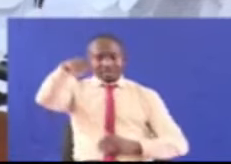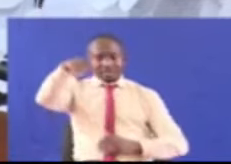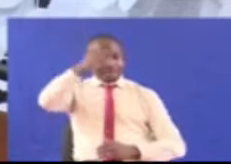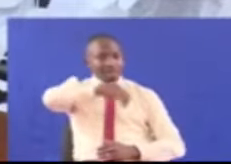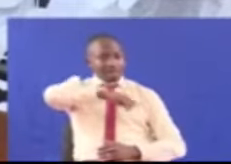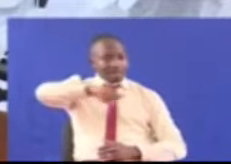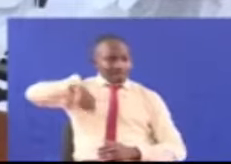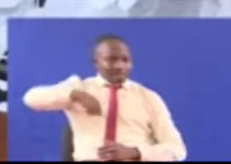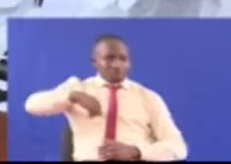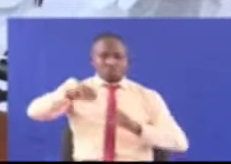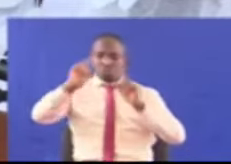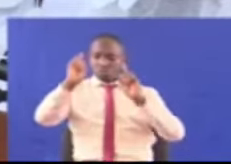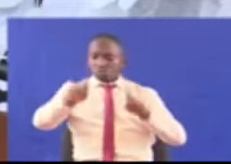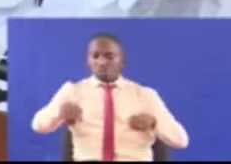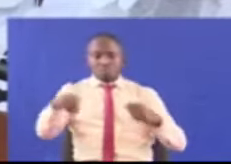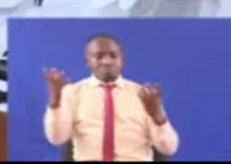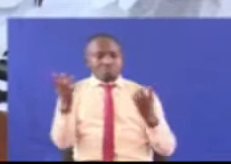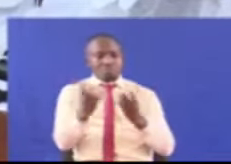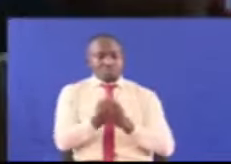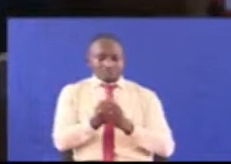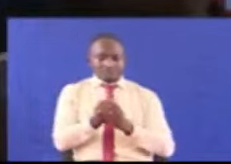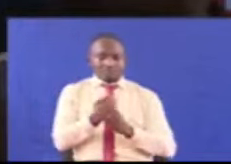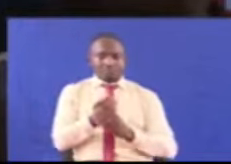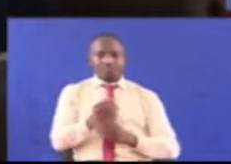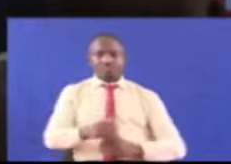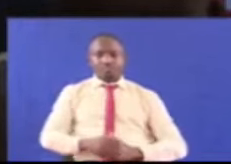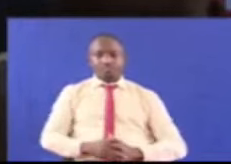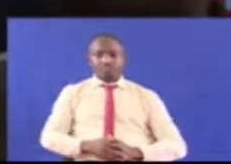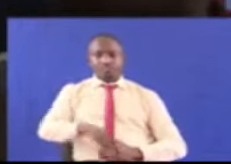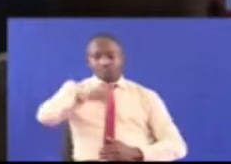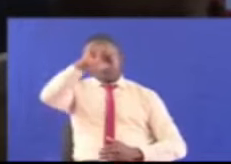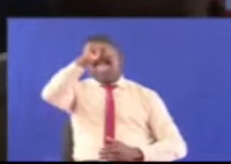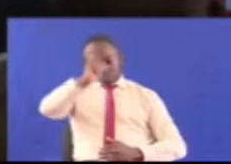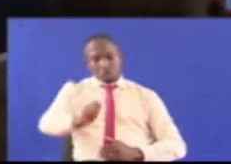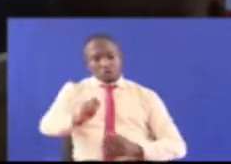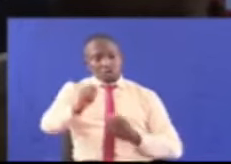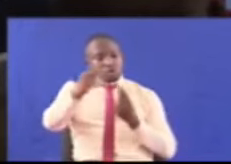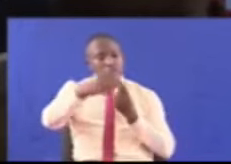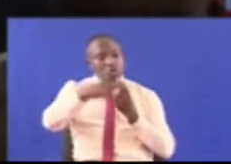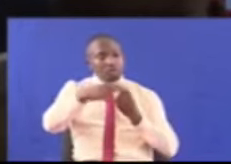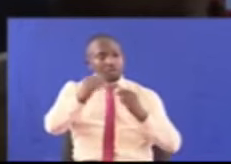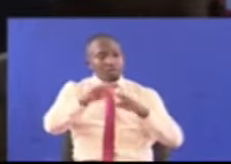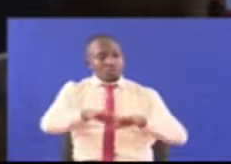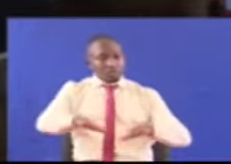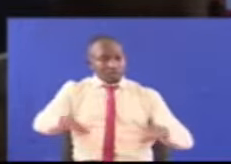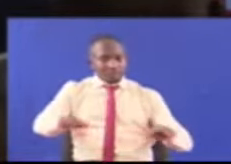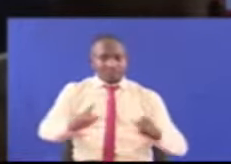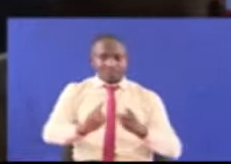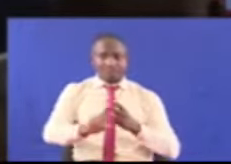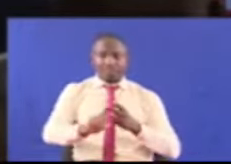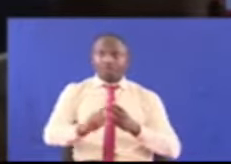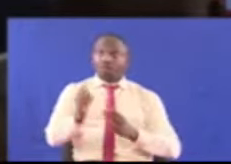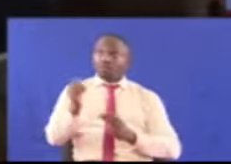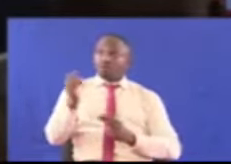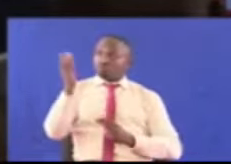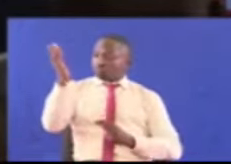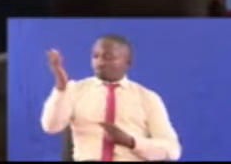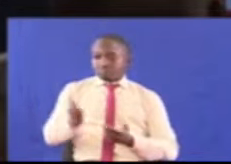iko pamoja na yeye. Mheshimiwa Dr. Tulia, kila